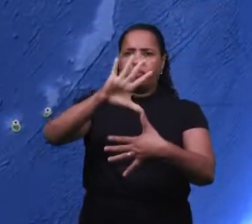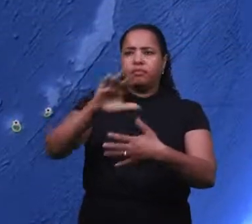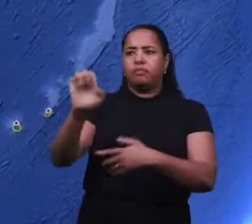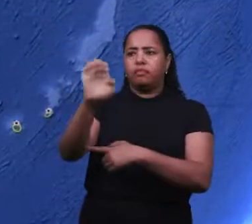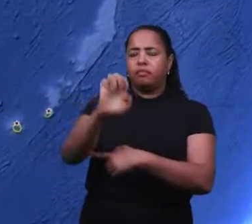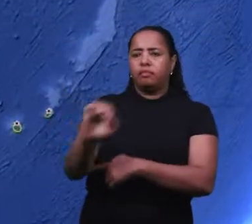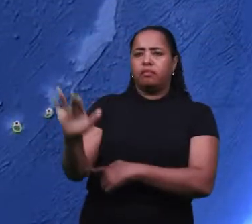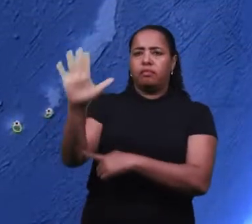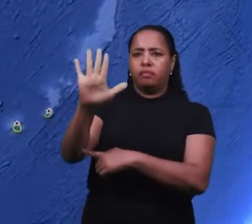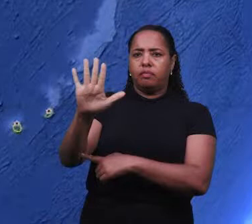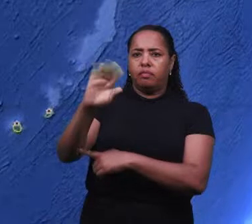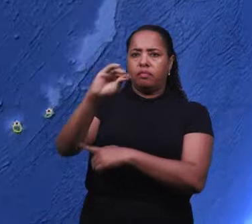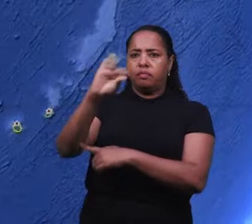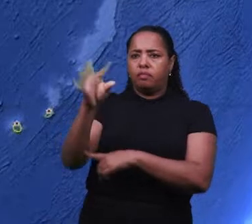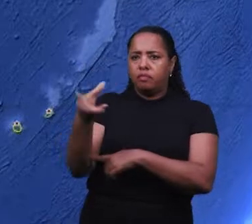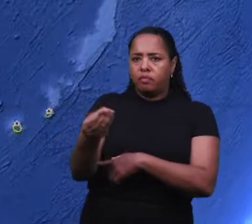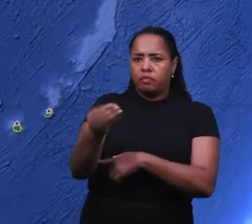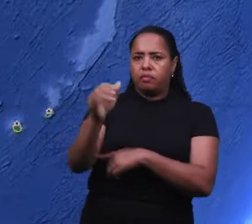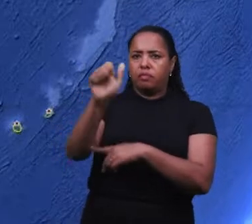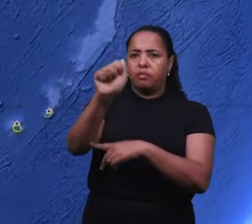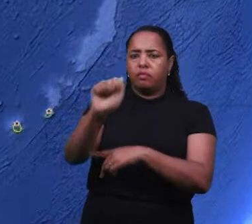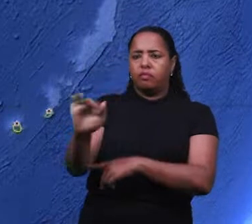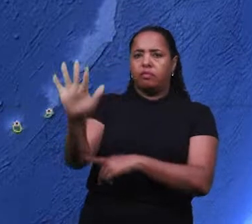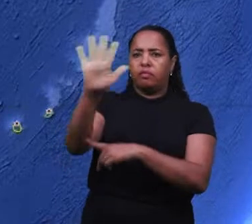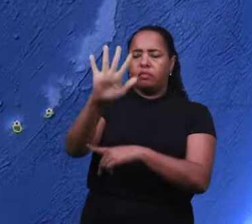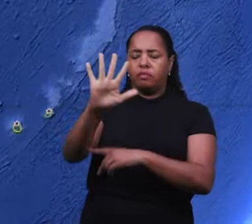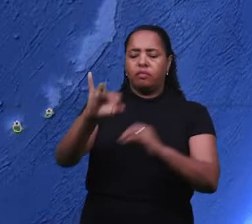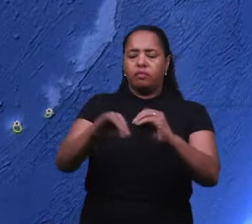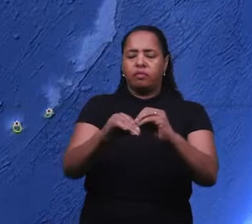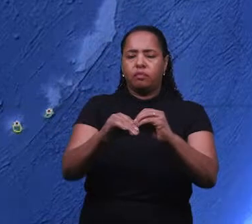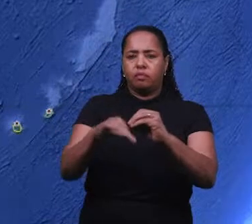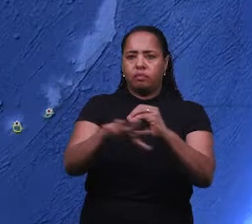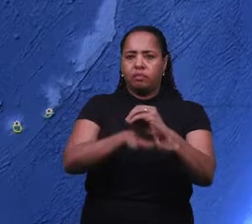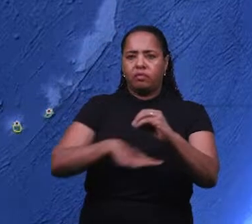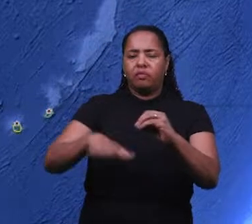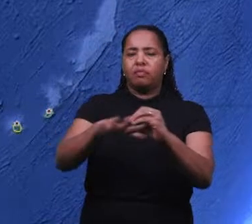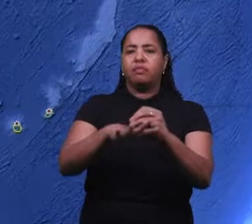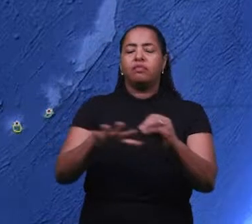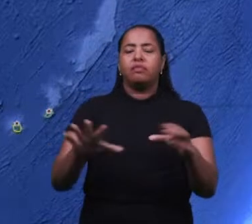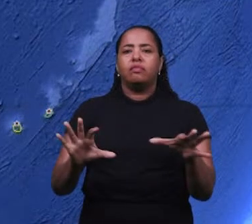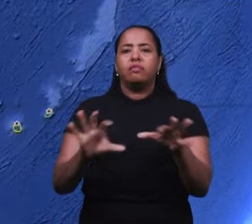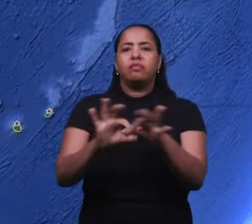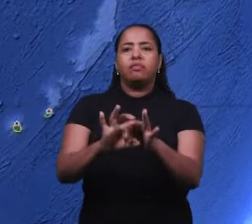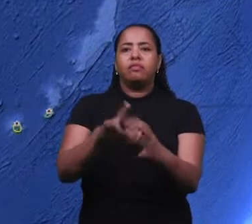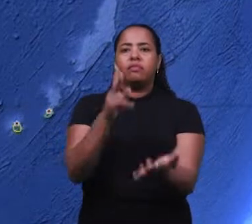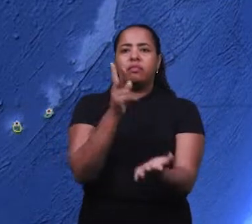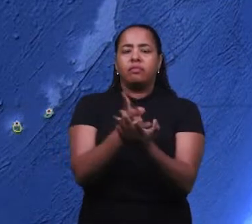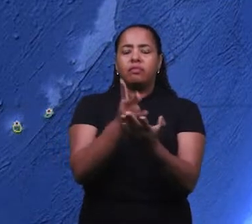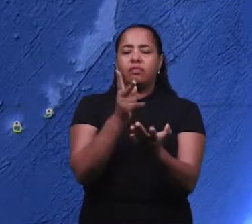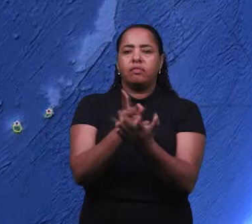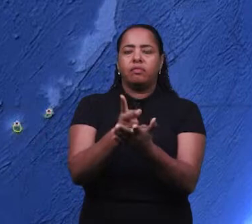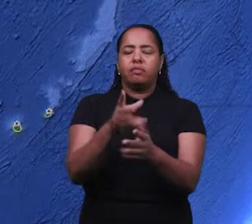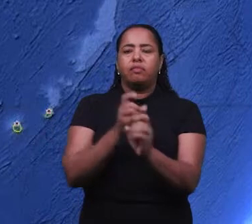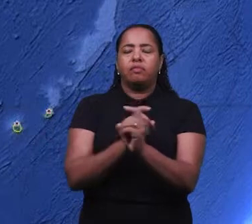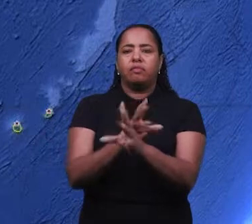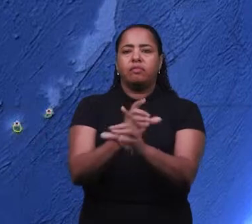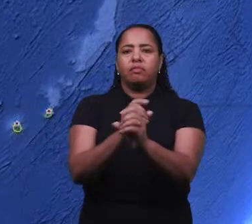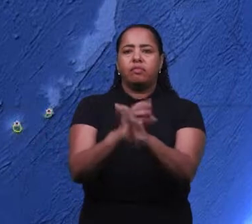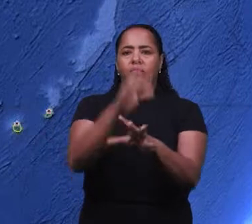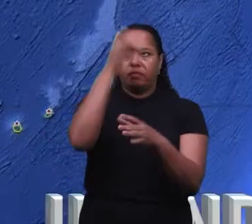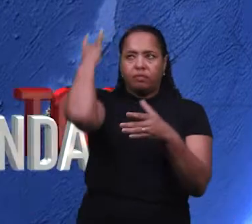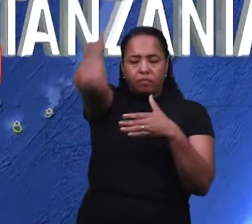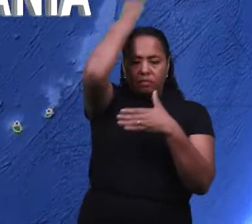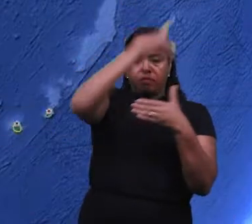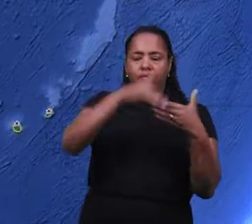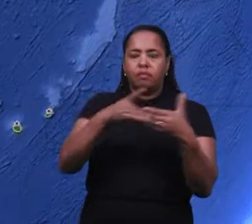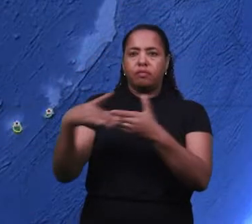Amériques, Europe, Afrique, Asie et Océanie, connectées par la même doctrine, par la direction